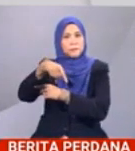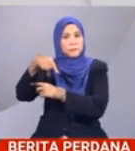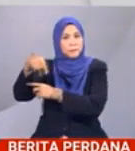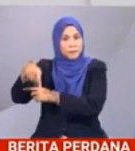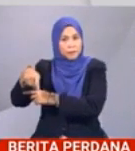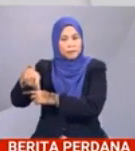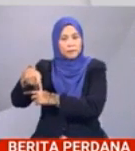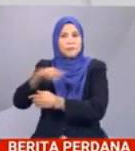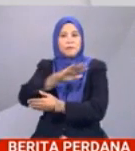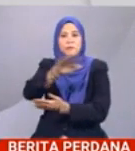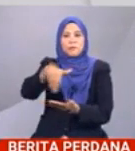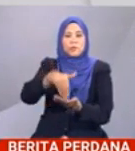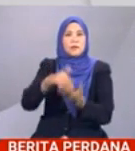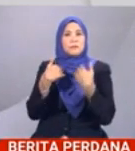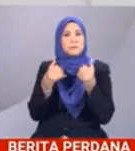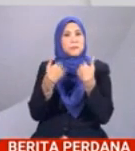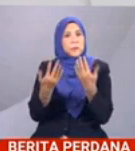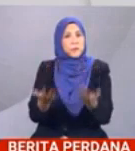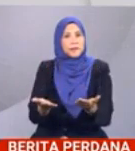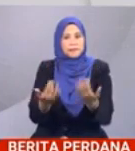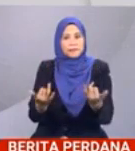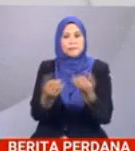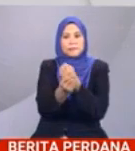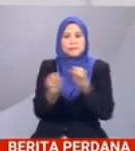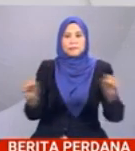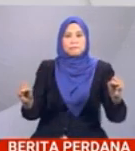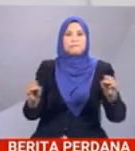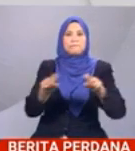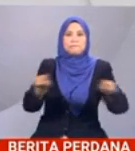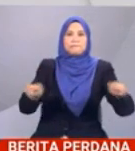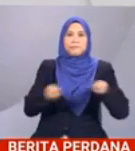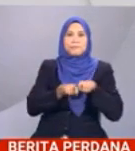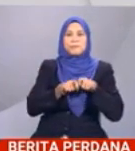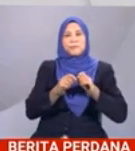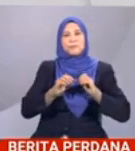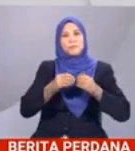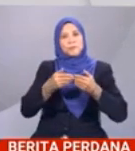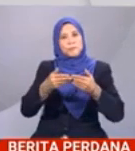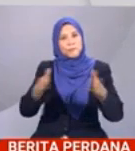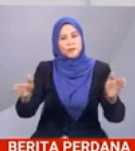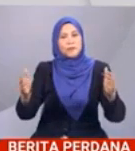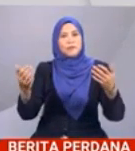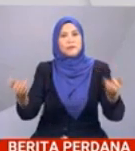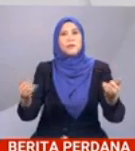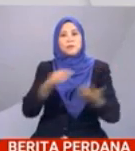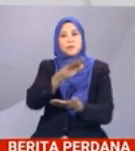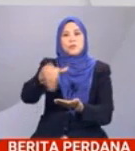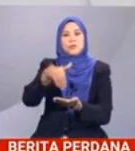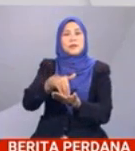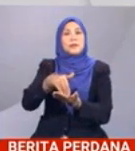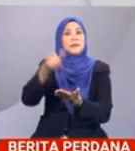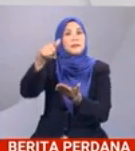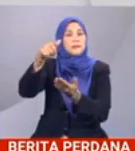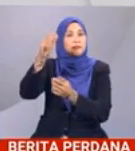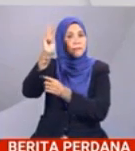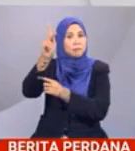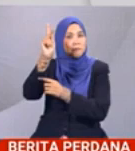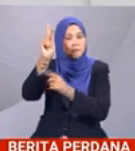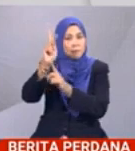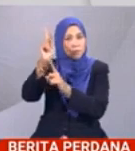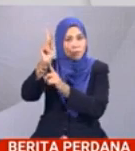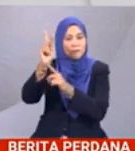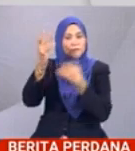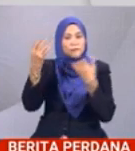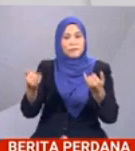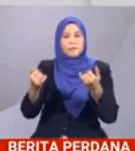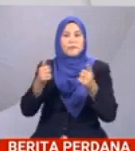PKPP, Pusat Bowling kembali mempersiapkan premis untuk beroperasi. Tinjauan RTM di Pusat Beli Belah Kepung mendapati premis menepati